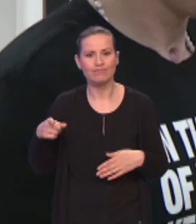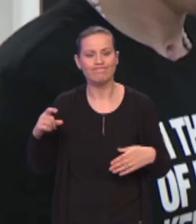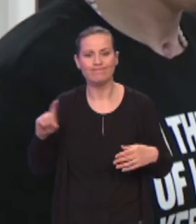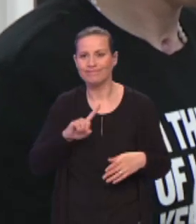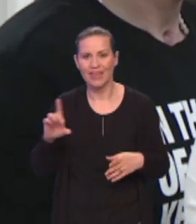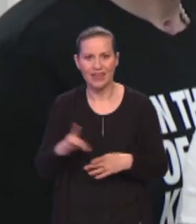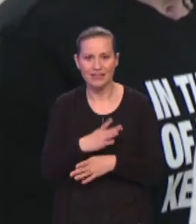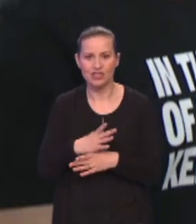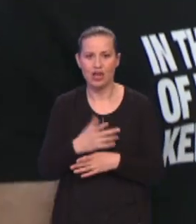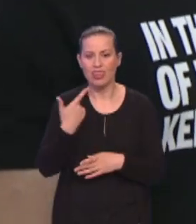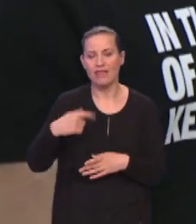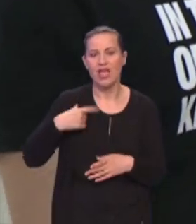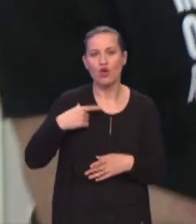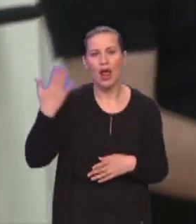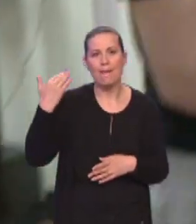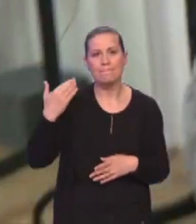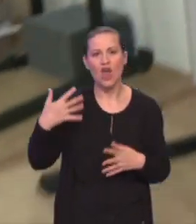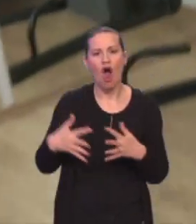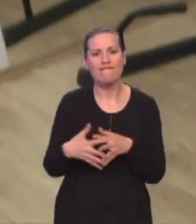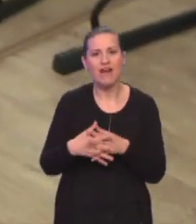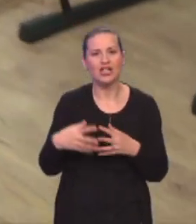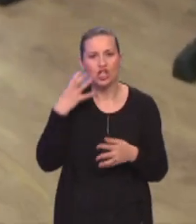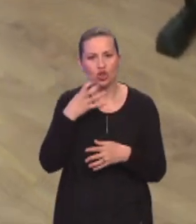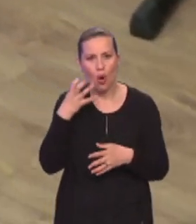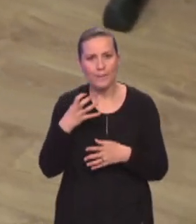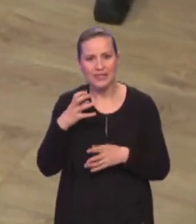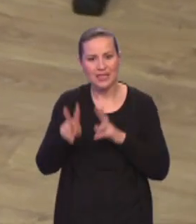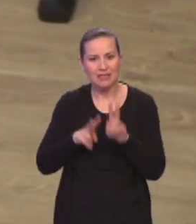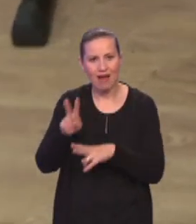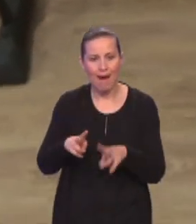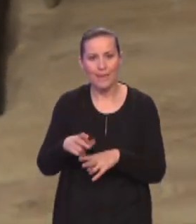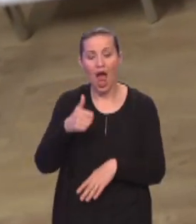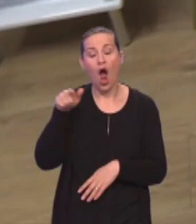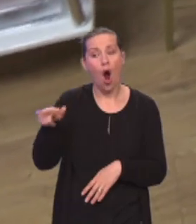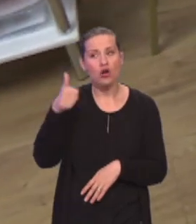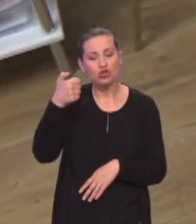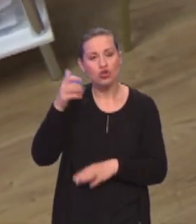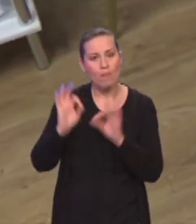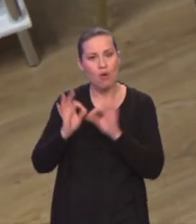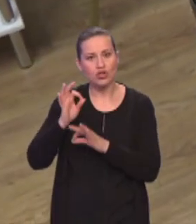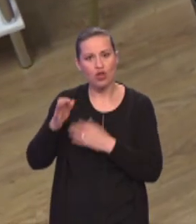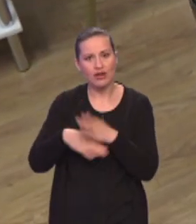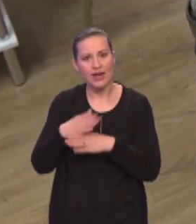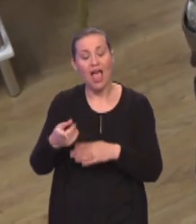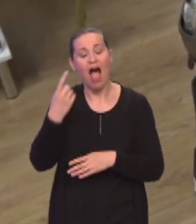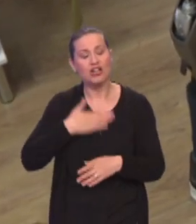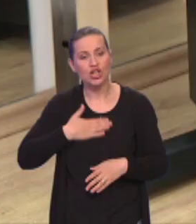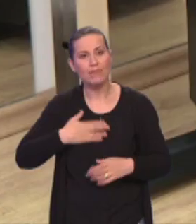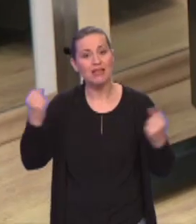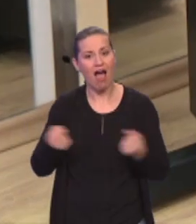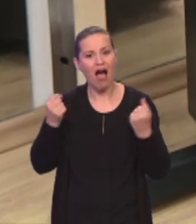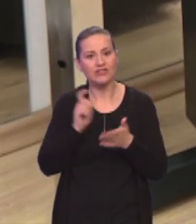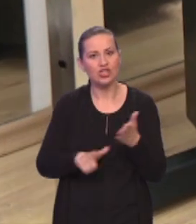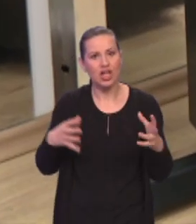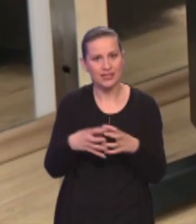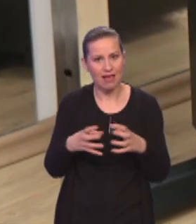na terapijama u Varaždinskim Toplicama. Iako je 100% invalid, želi biti aktivan član zajednice. U strašnoj tragediji nije